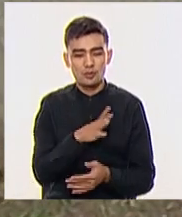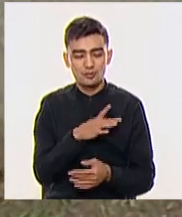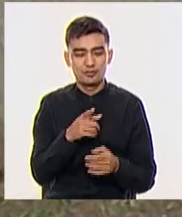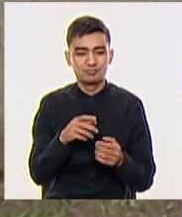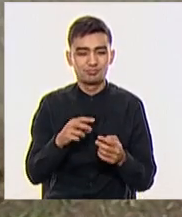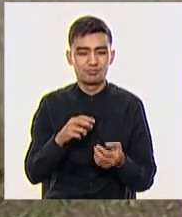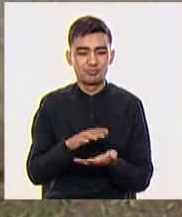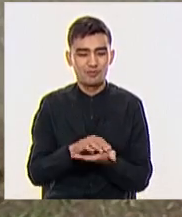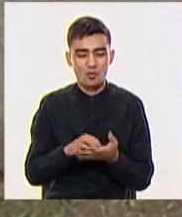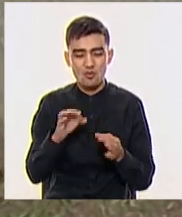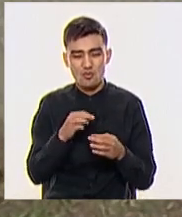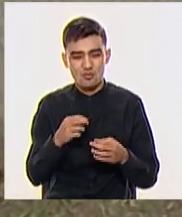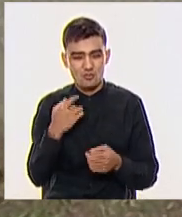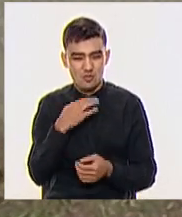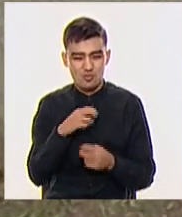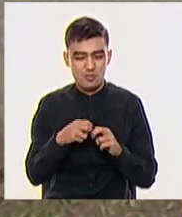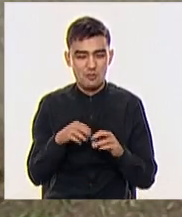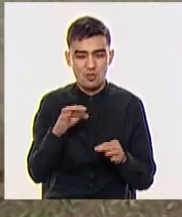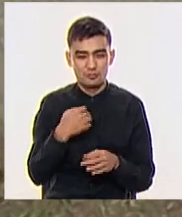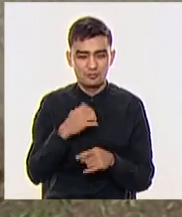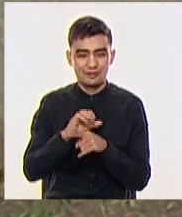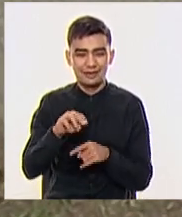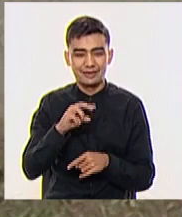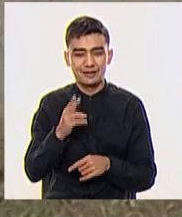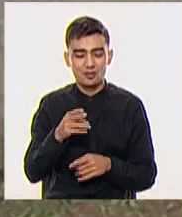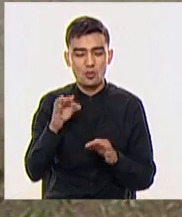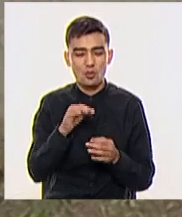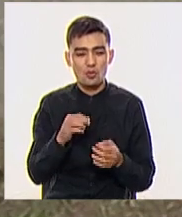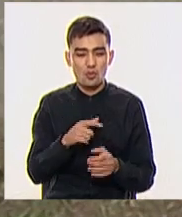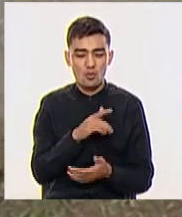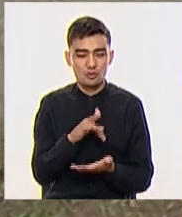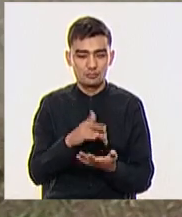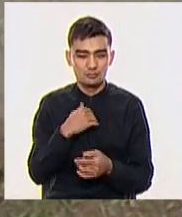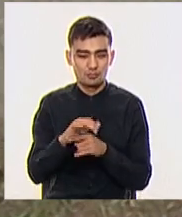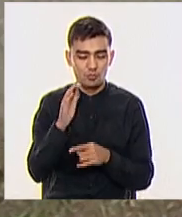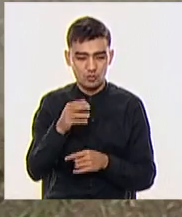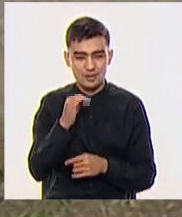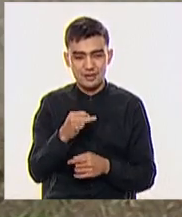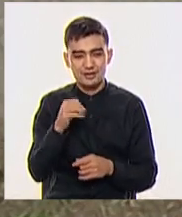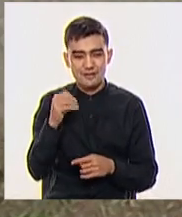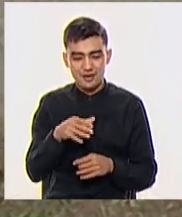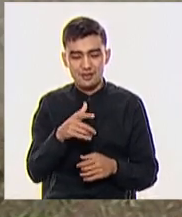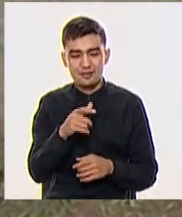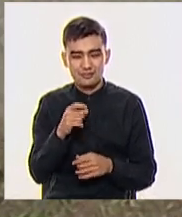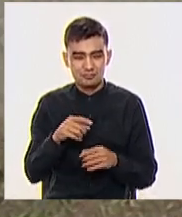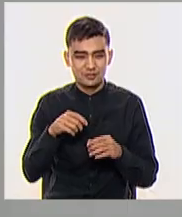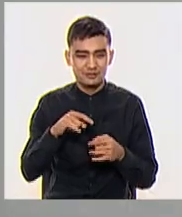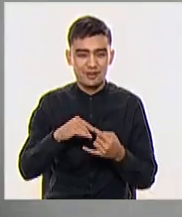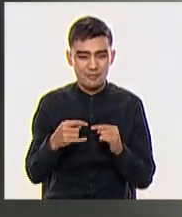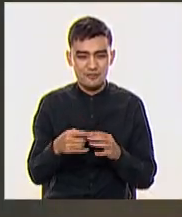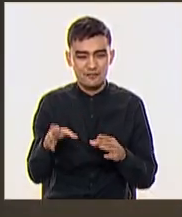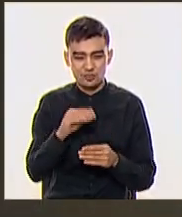туралы талдықорған қаласы тұрғын үй коммуналдық шаруашылығы бөліміне ескерту хатын әзірлеп жатырмыз. Жарық пен төселген тастарды қалпына келтірулер керек.